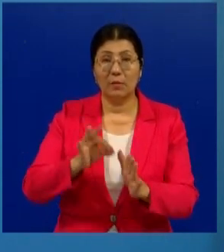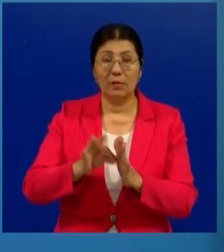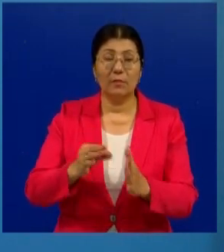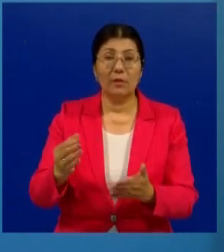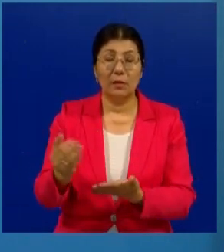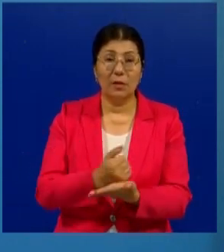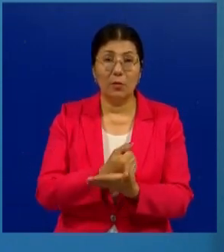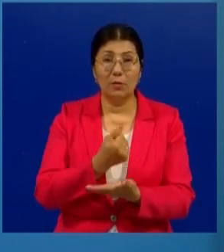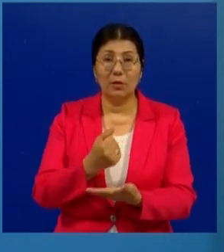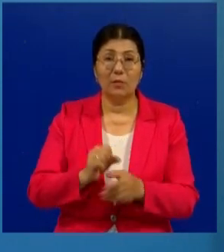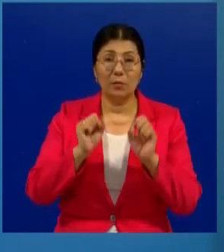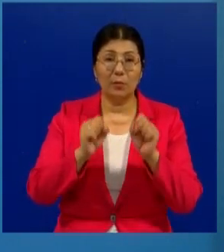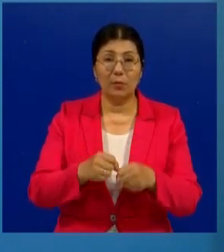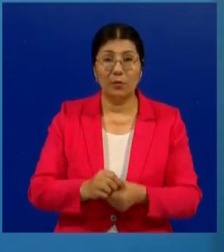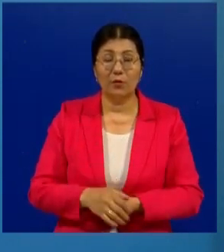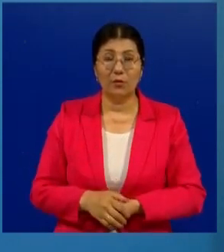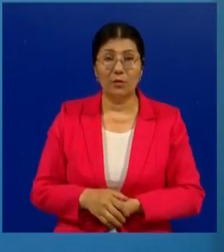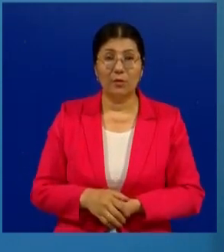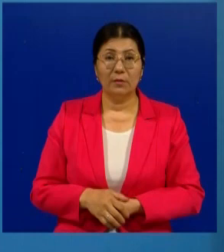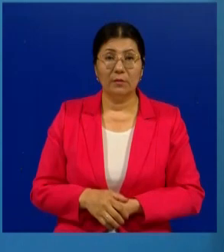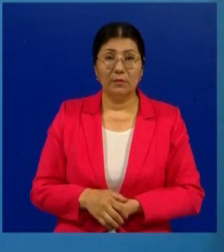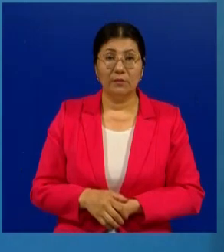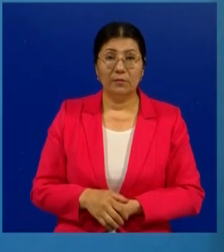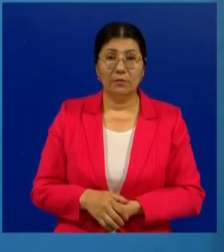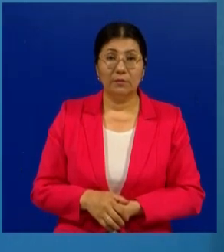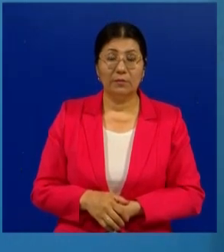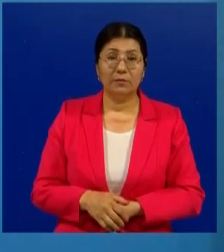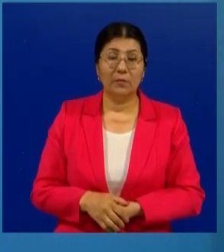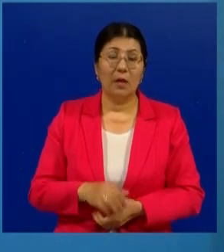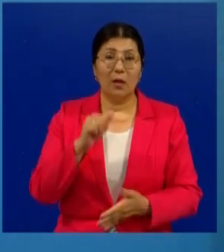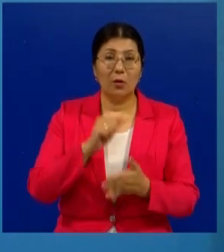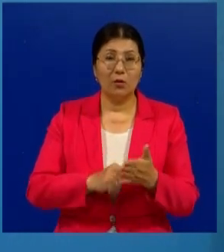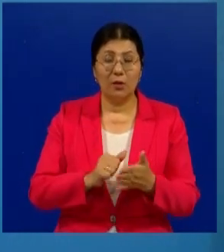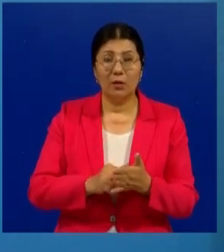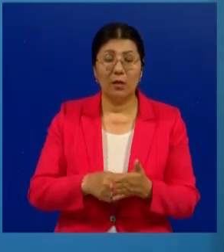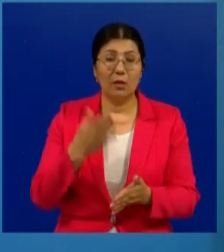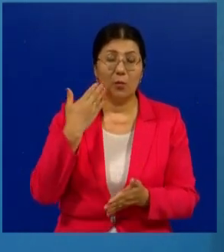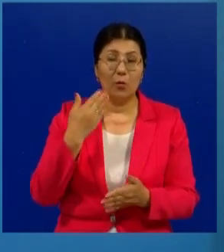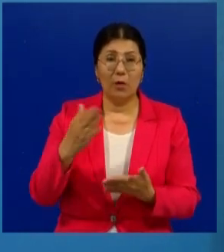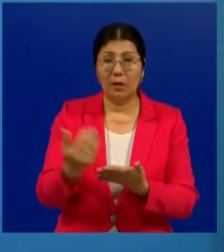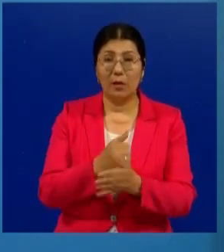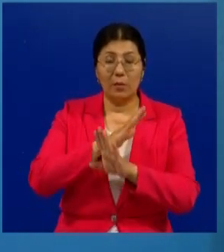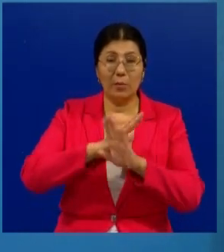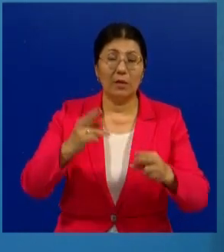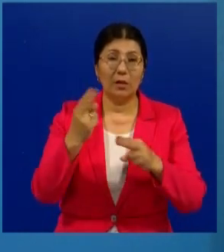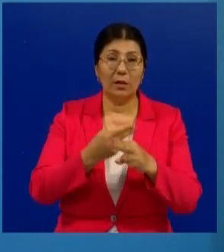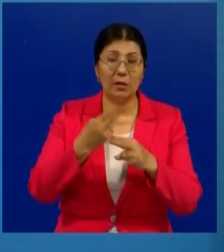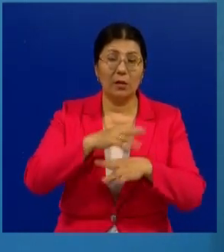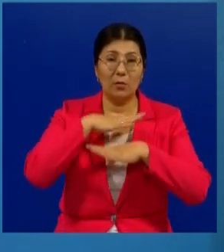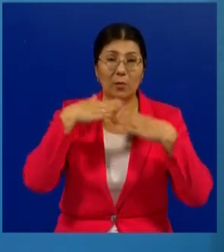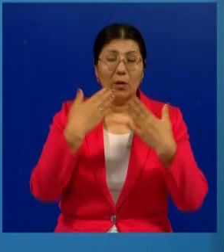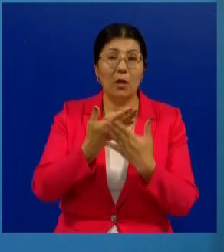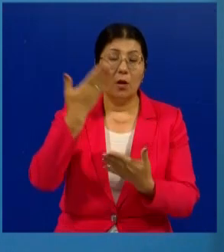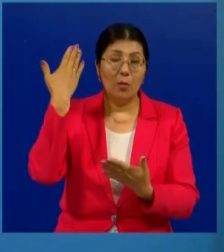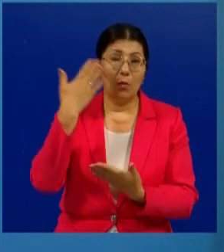жатырмыз мүмкіндігінше. Енді құжаттарында енді бір оңай табылмайды. Кедергілер әлі де кездесіп жатыр. Мысалға мынау араб тілінде, сол кезде